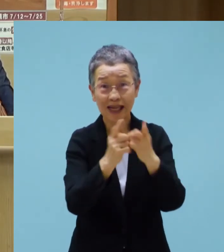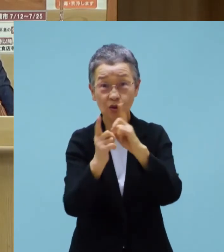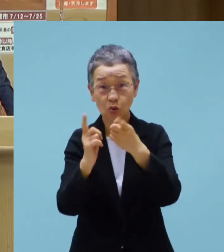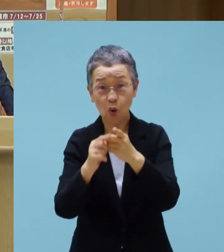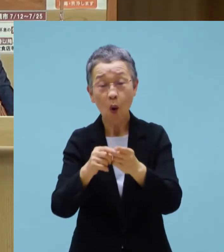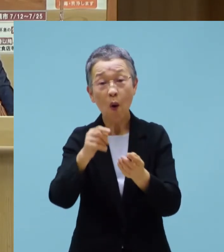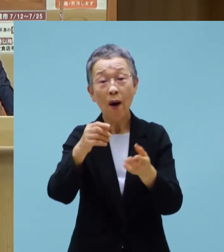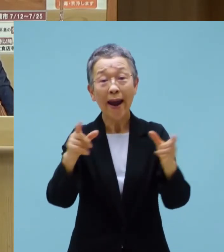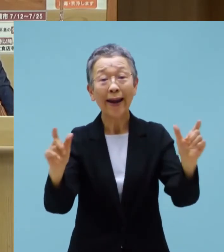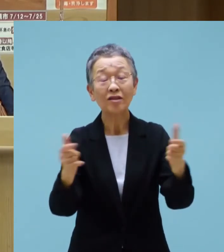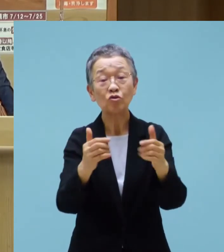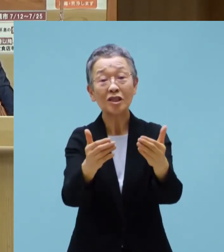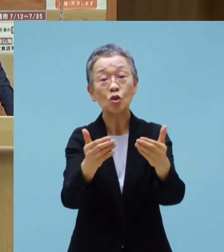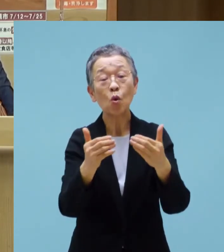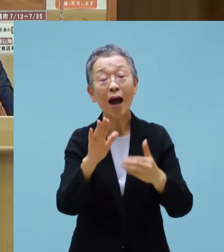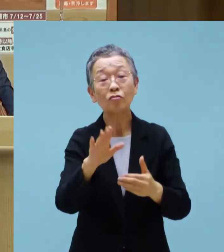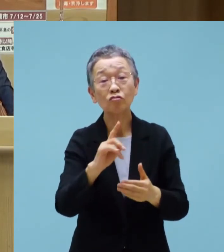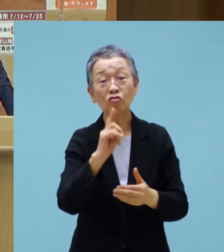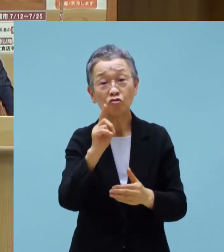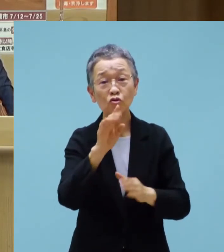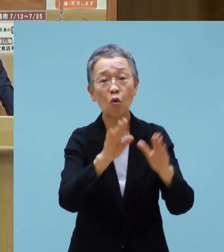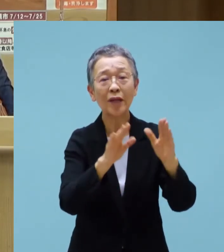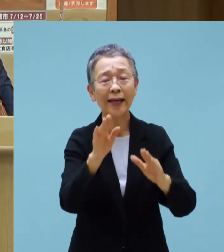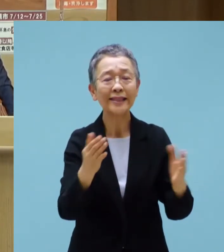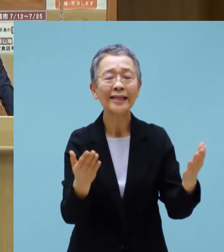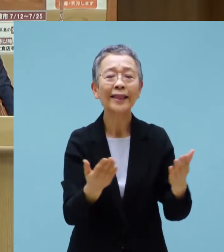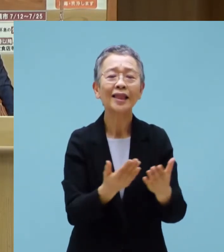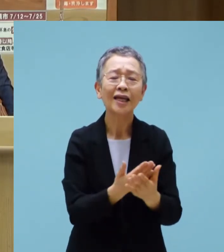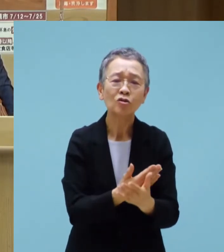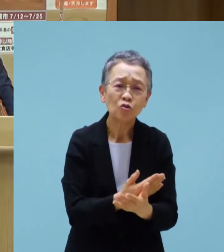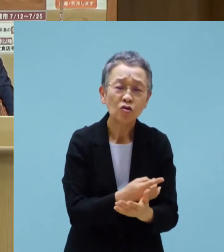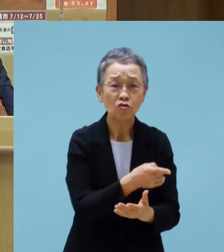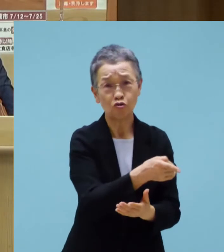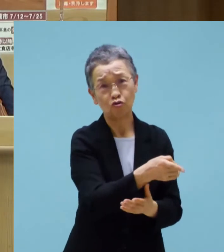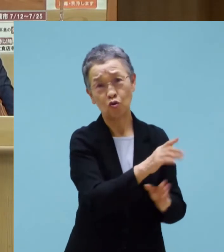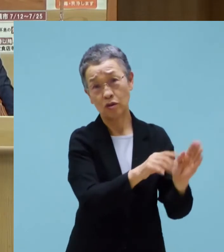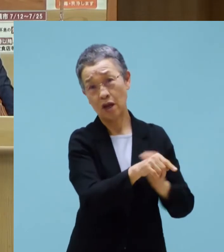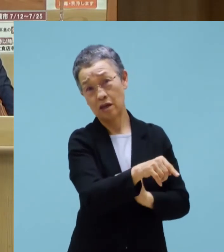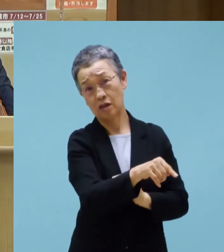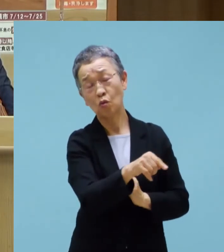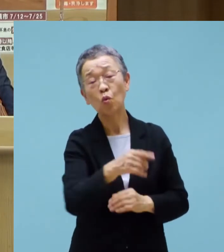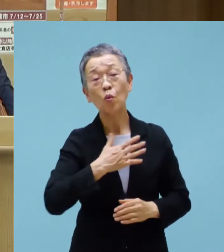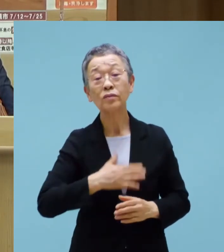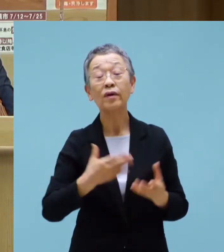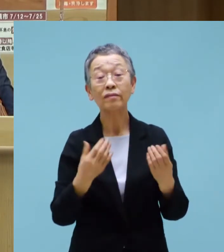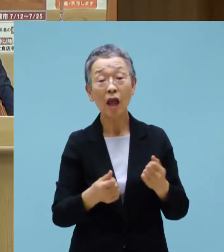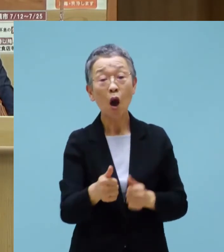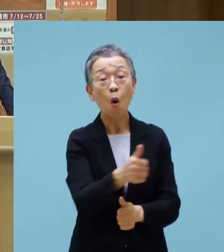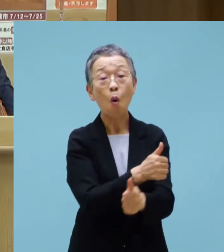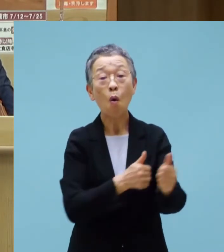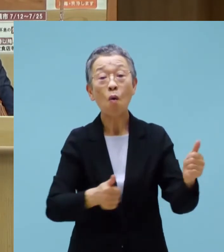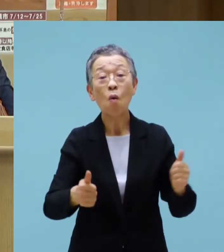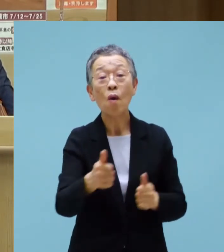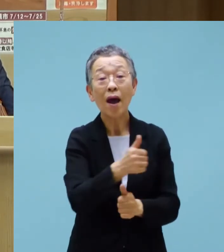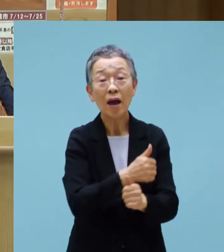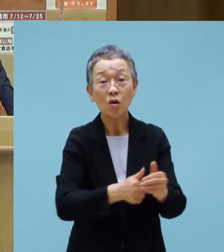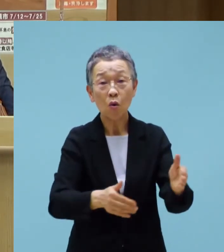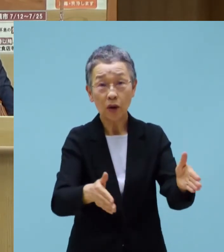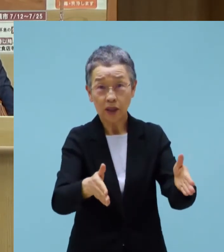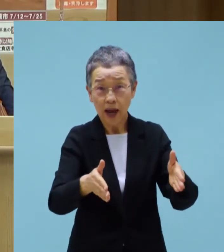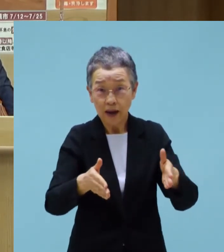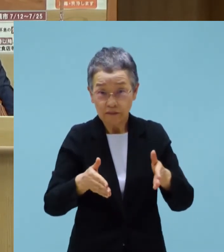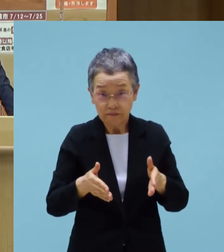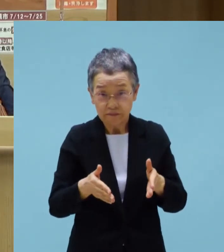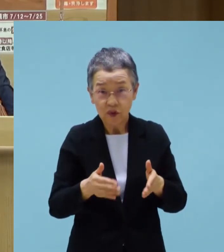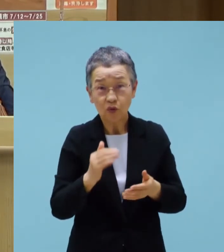段階までまた札幌が来てしまったっていう状況も踏まえて、その往来、これは皆さんに大変ご